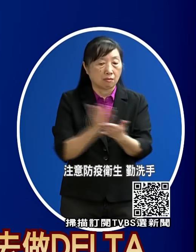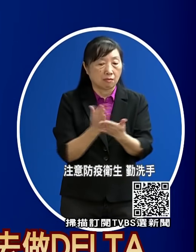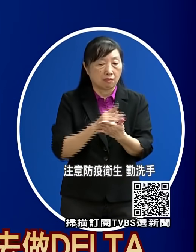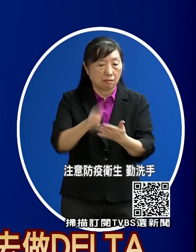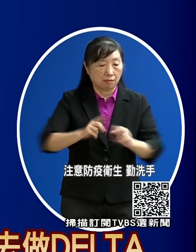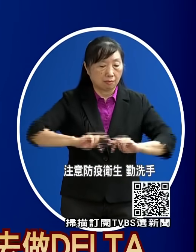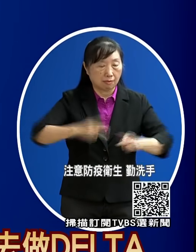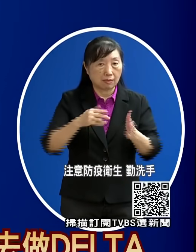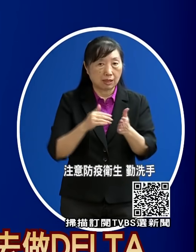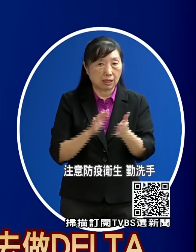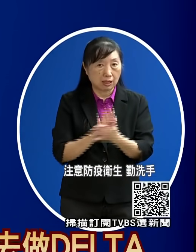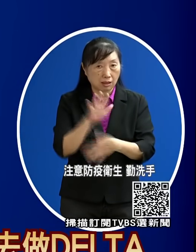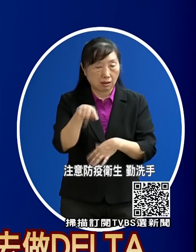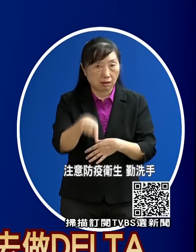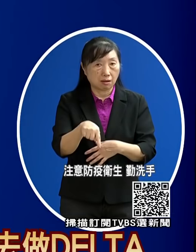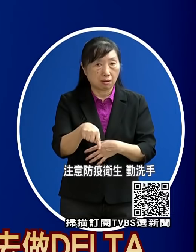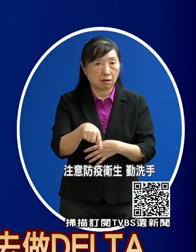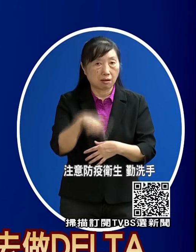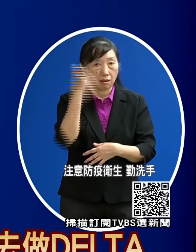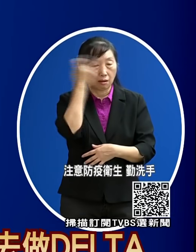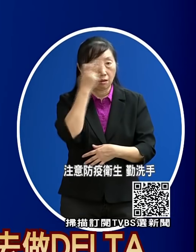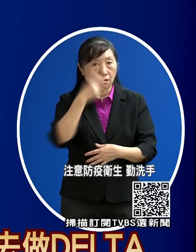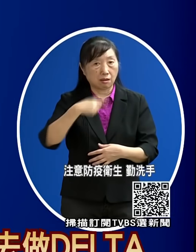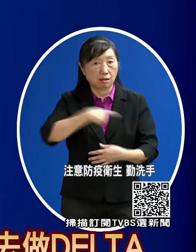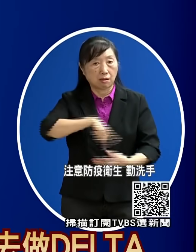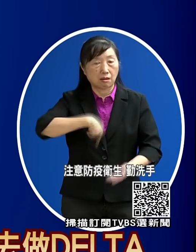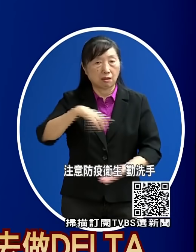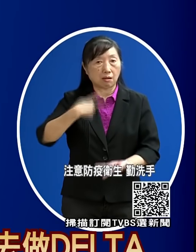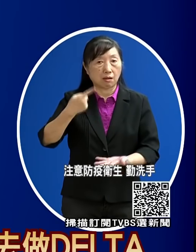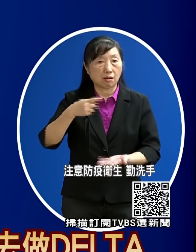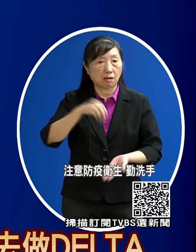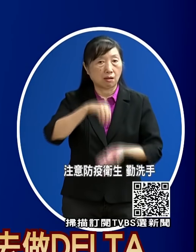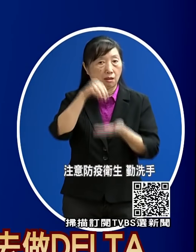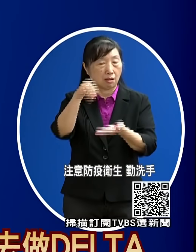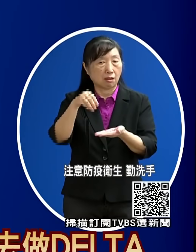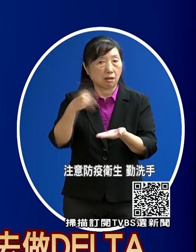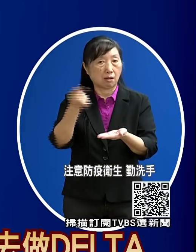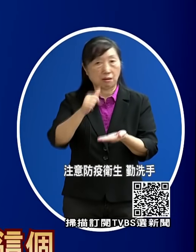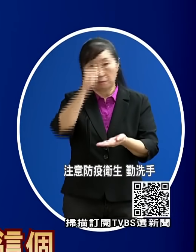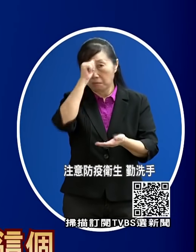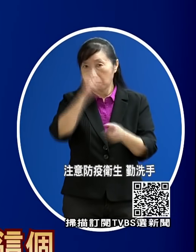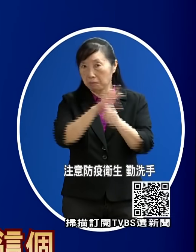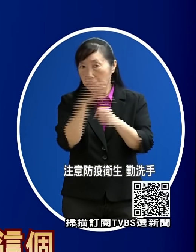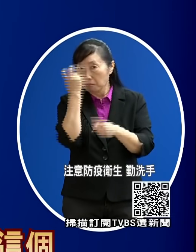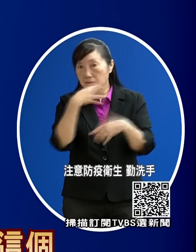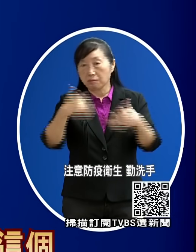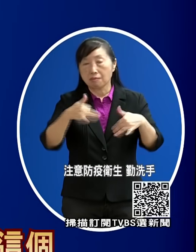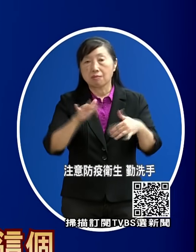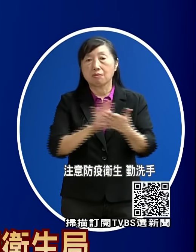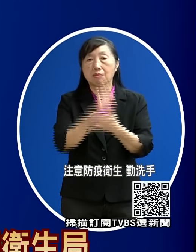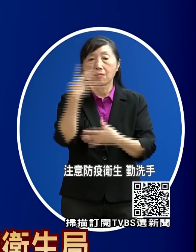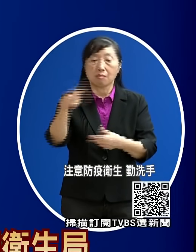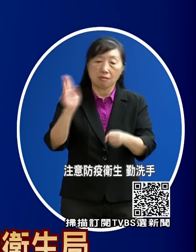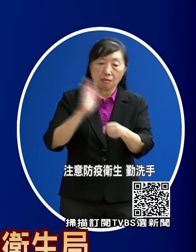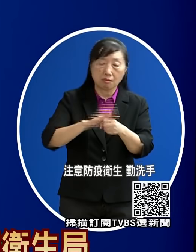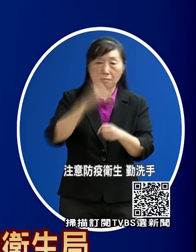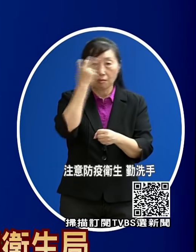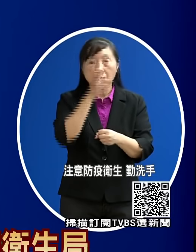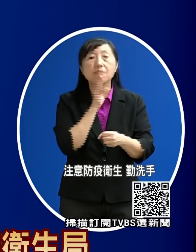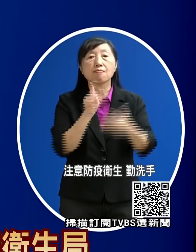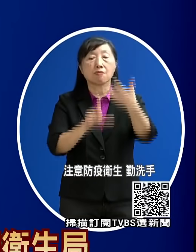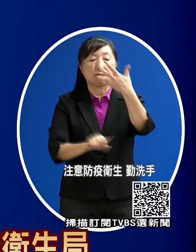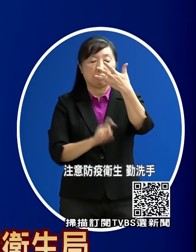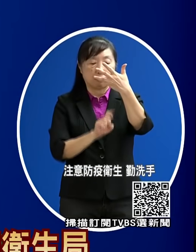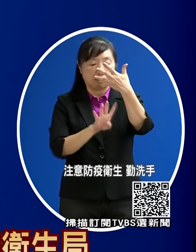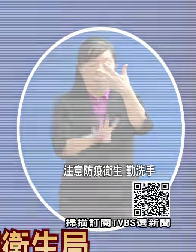呢，那个时候的这个检体没有立刻被调去做这个 Delta， 后来我们有再补做这个，所以在8月